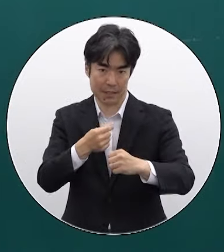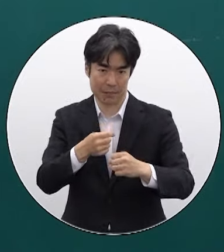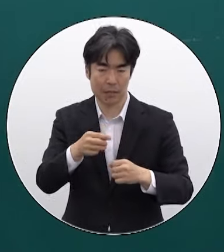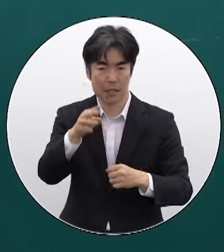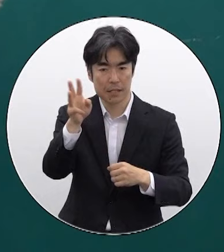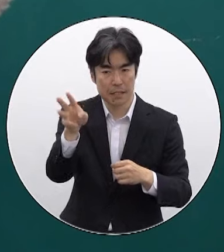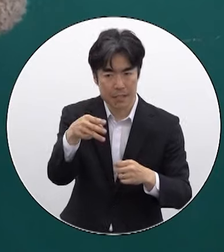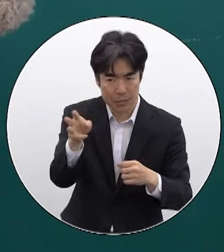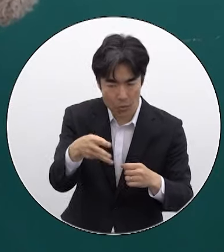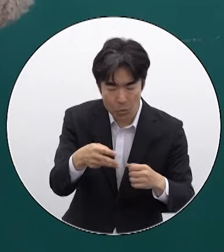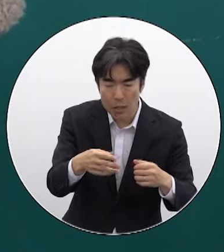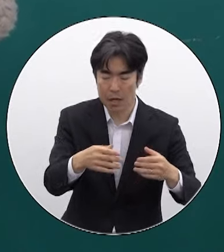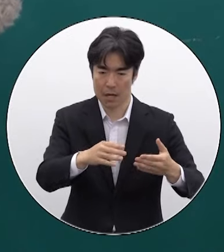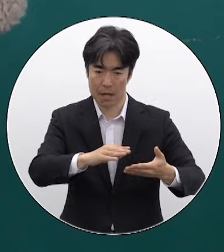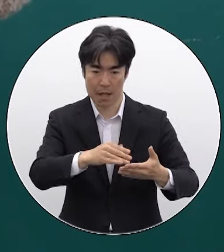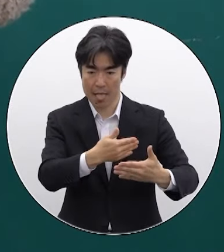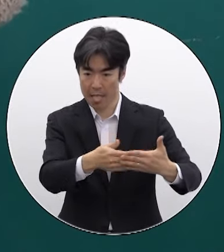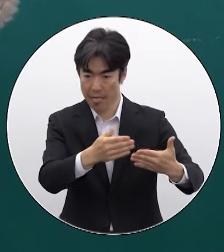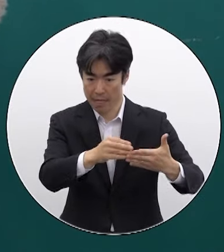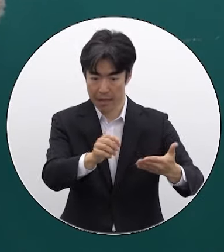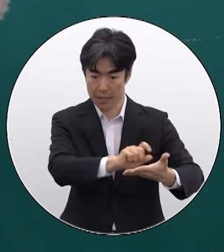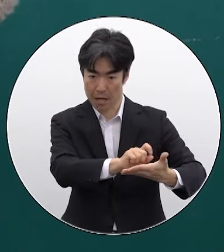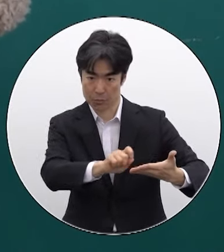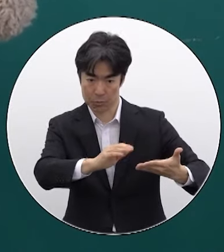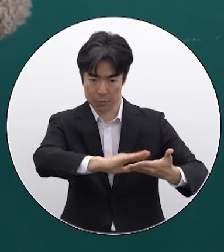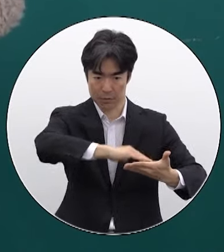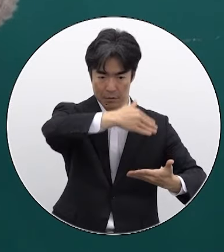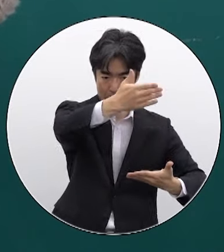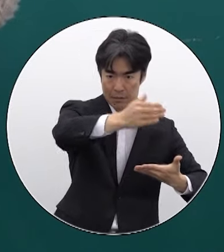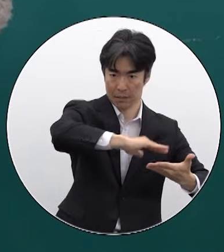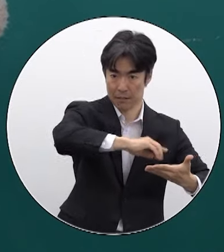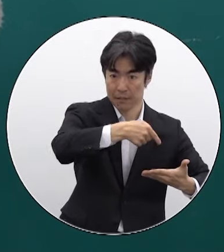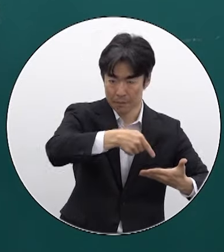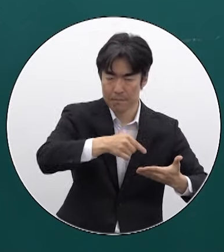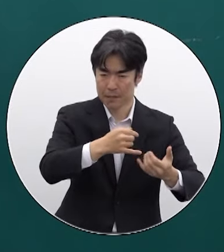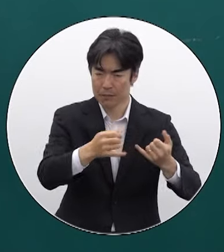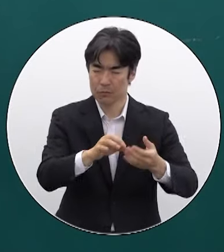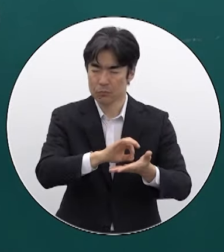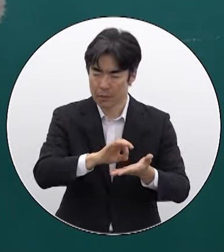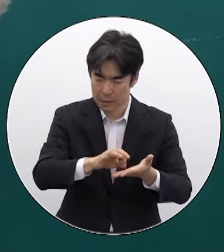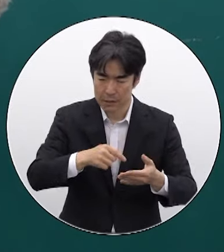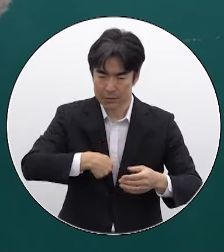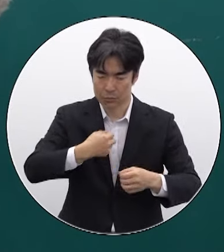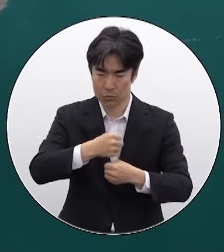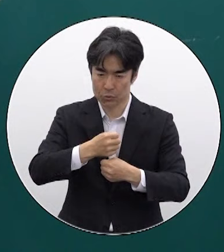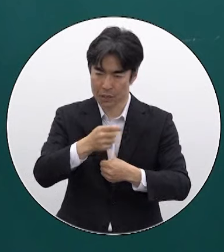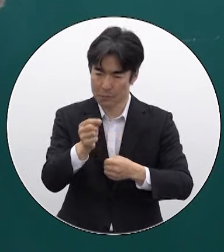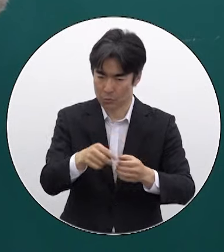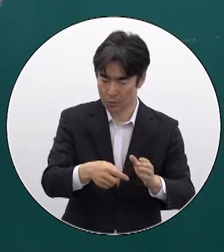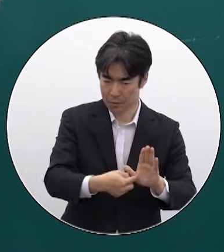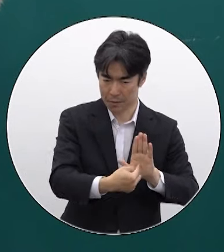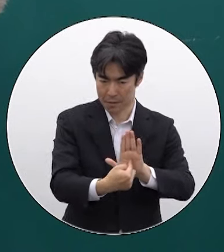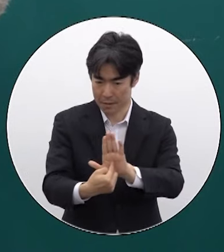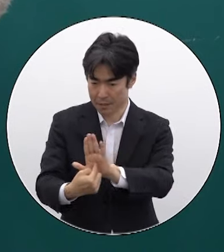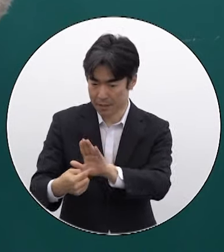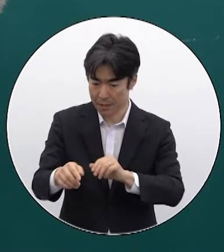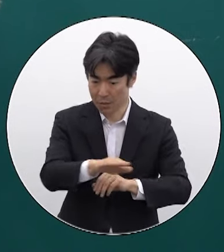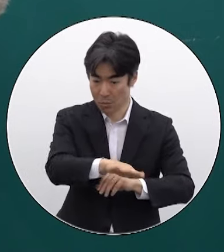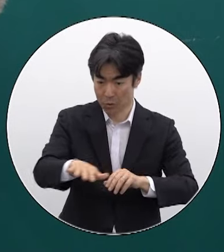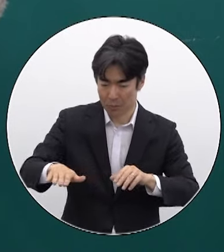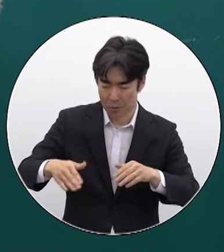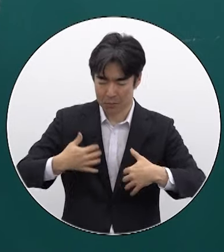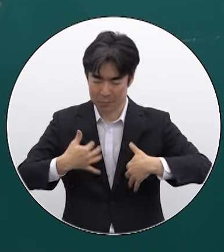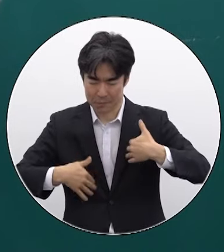人形とかも使ったり、あとはスケッチブックとか自分で作ったもので子どもたちを楽しませることができる